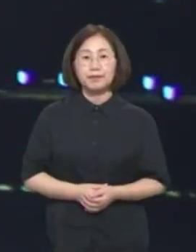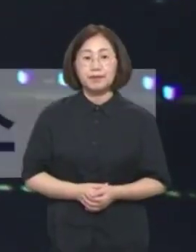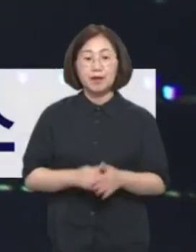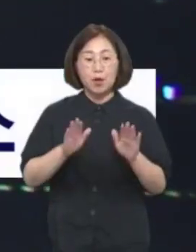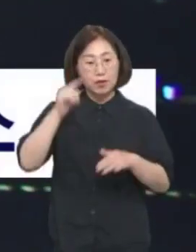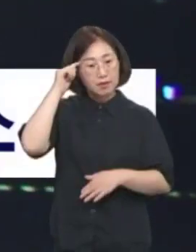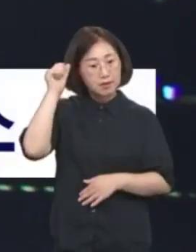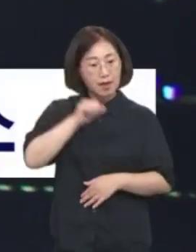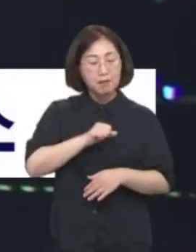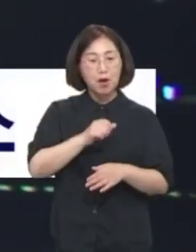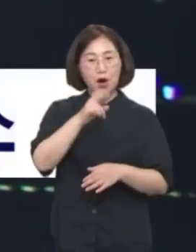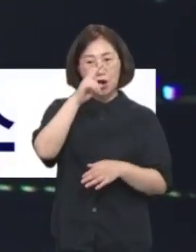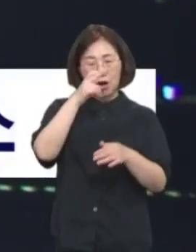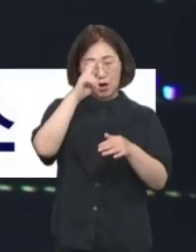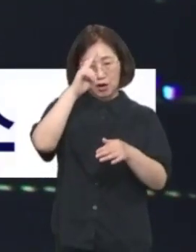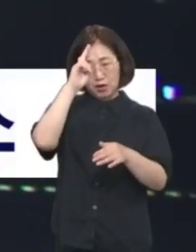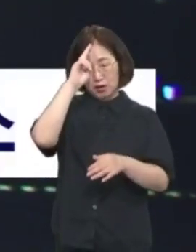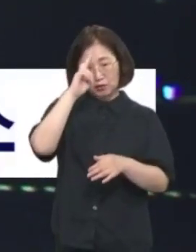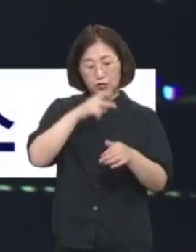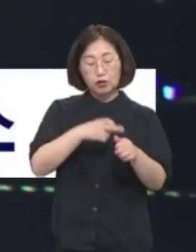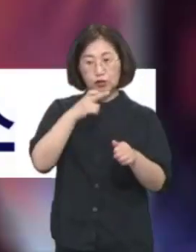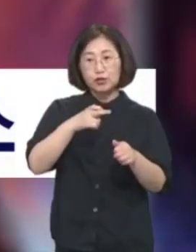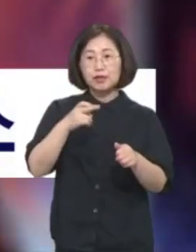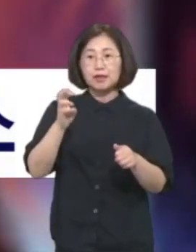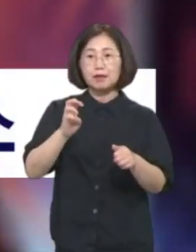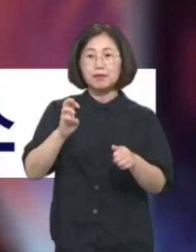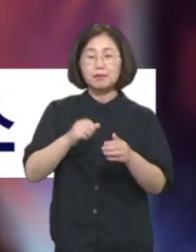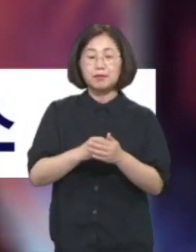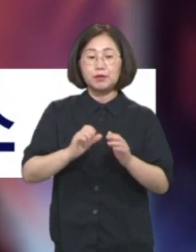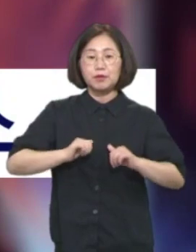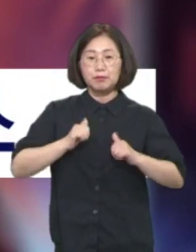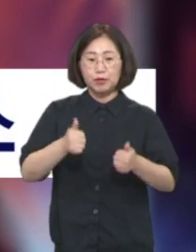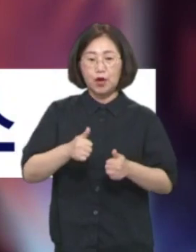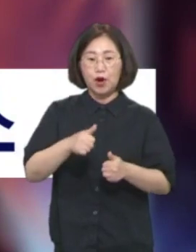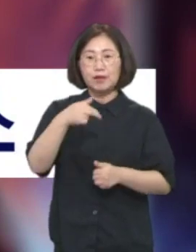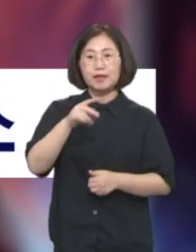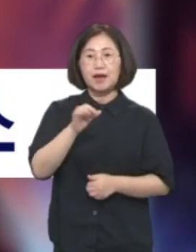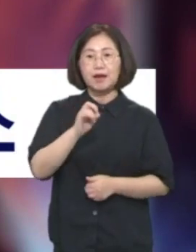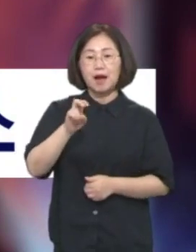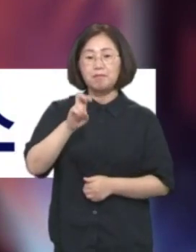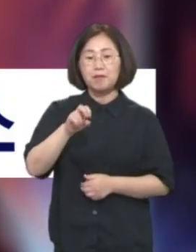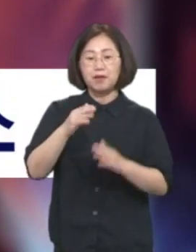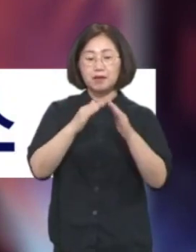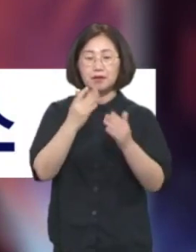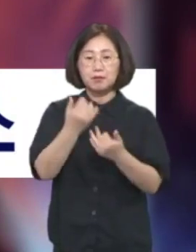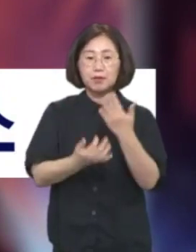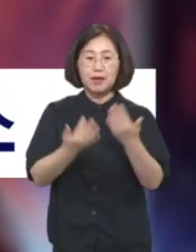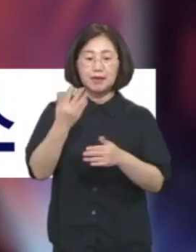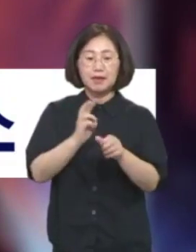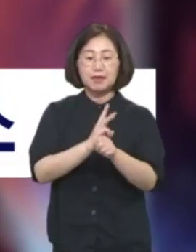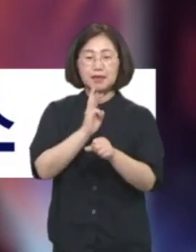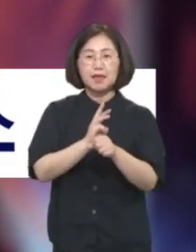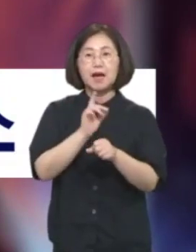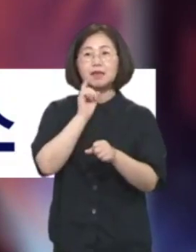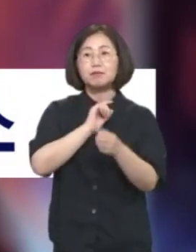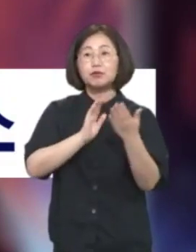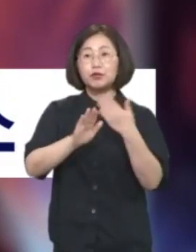오늘 새벽 0시 23분쯤 부여군 장안면 석동리의 한 단독주택에서 불이 나 3시간 10여 분 만에